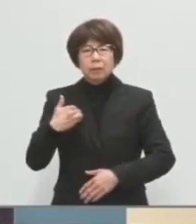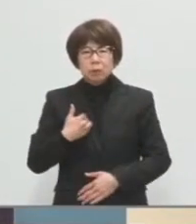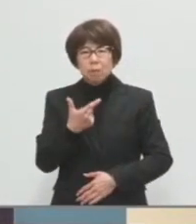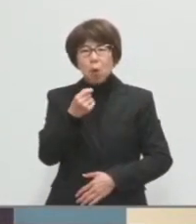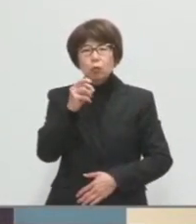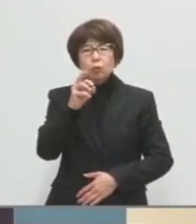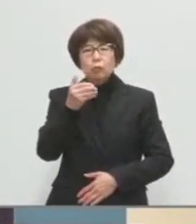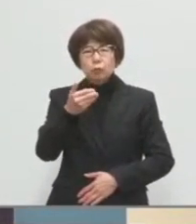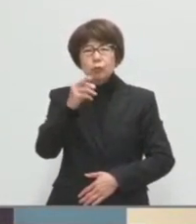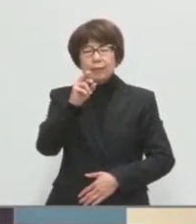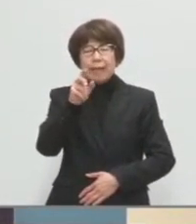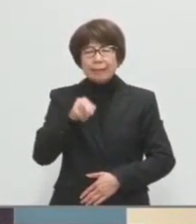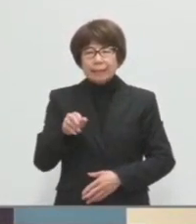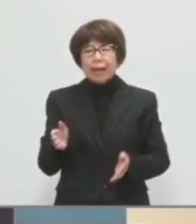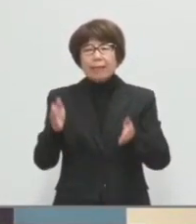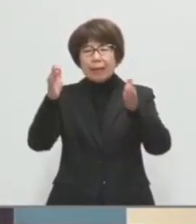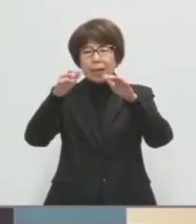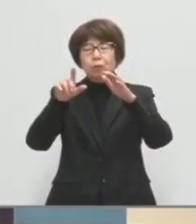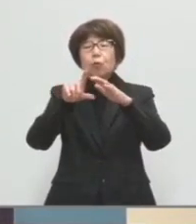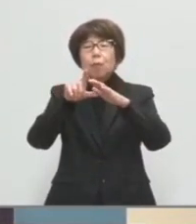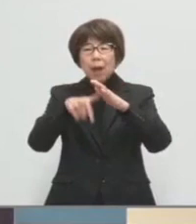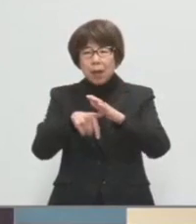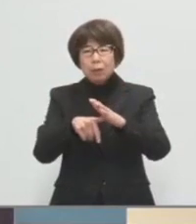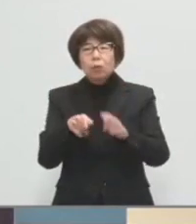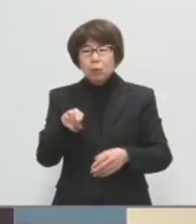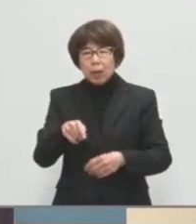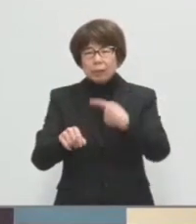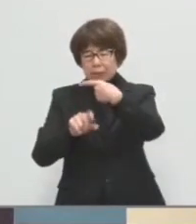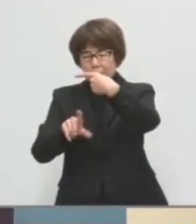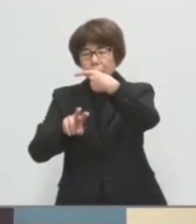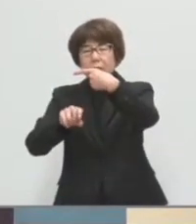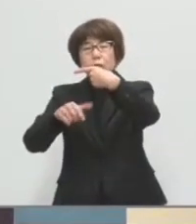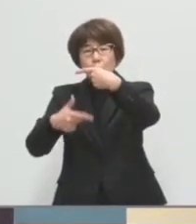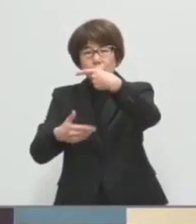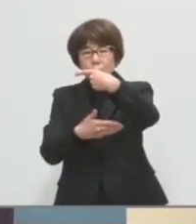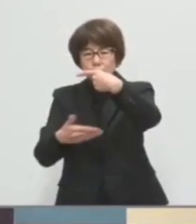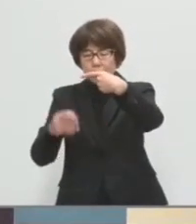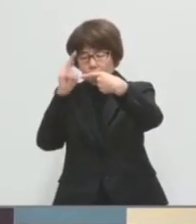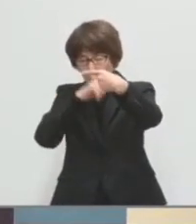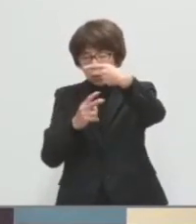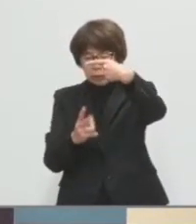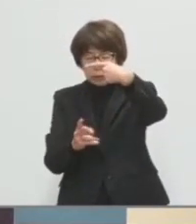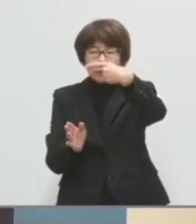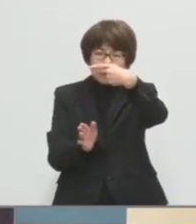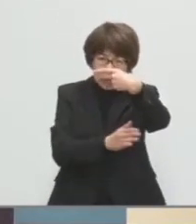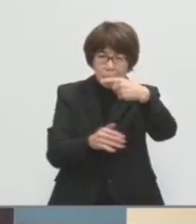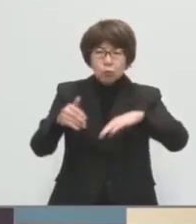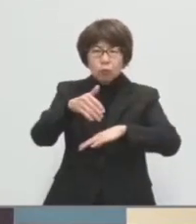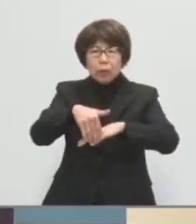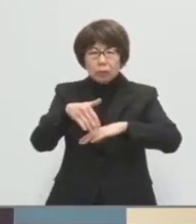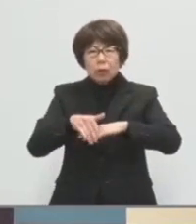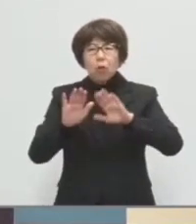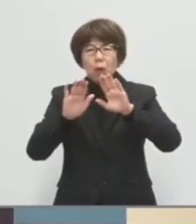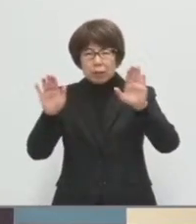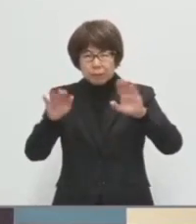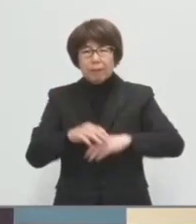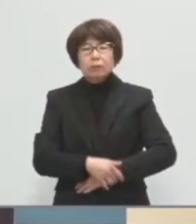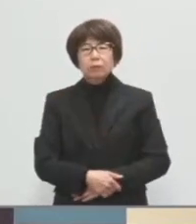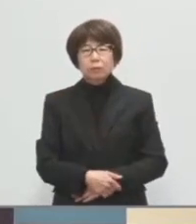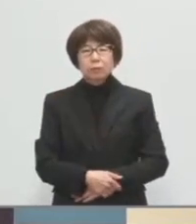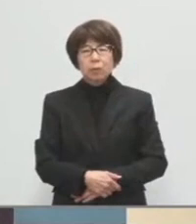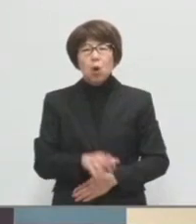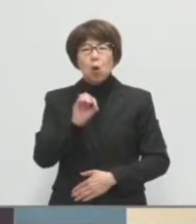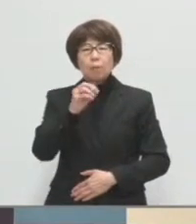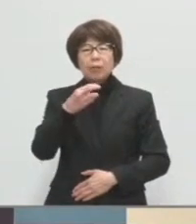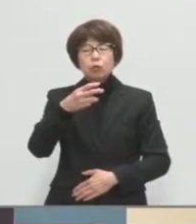会場におきましては先ほど申しました通り1月26人の水曜日の午後2時から別業を開始いたしますオミ